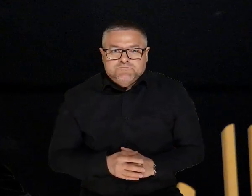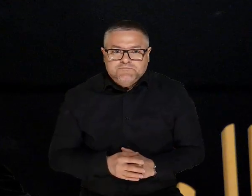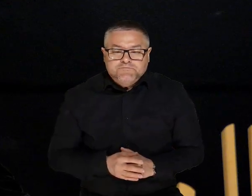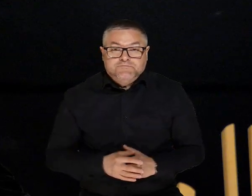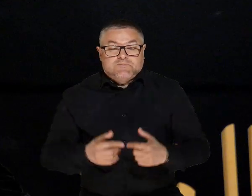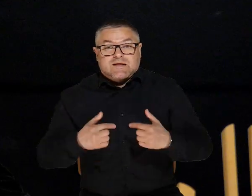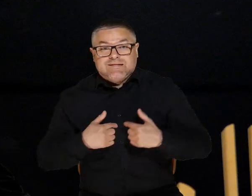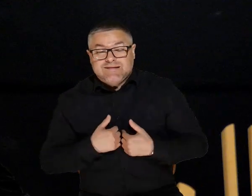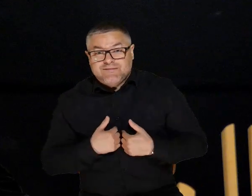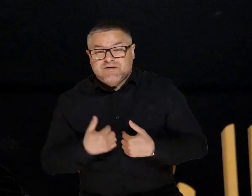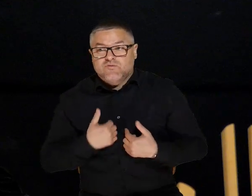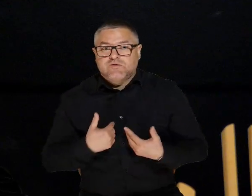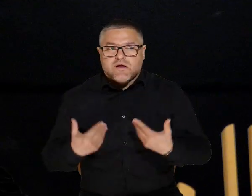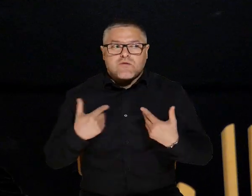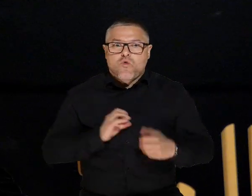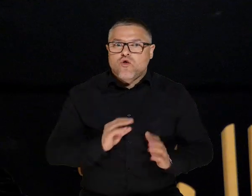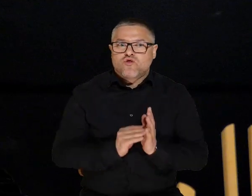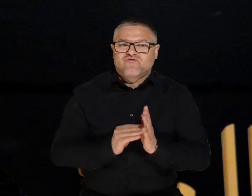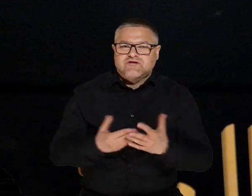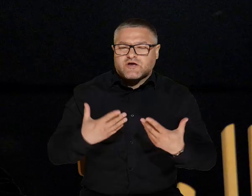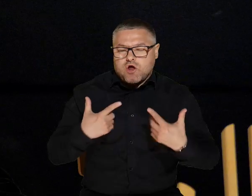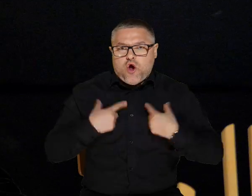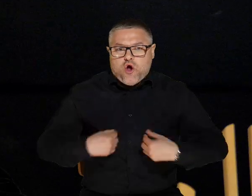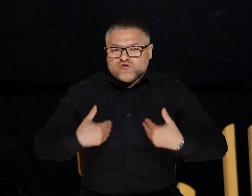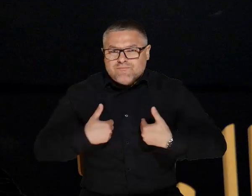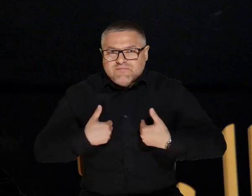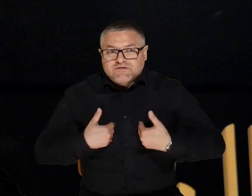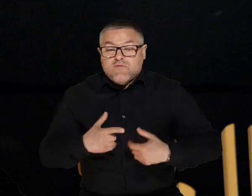Ale dla mnie to też było takie bardzo osobiste doświadczenie, bo w tym czasie